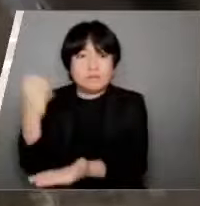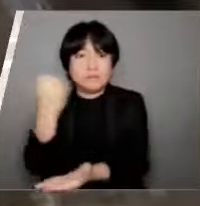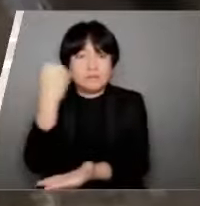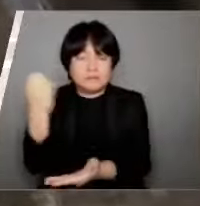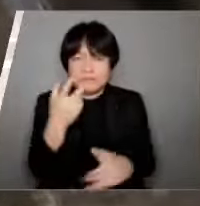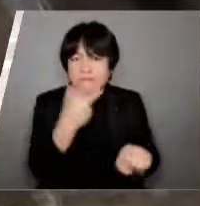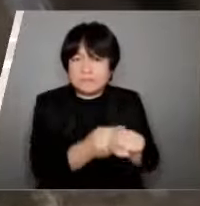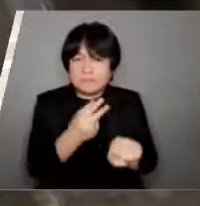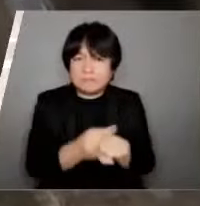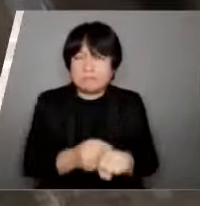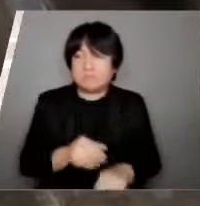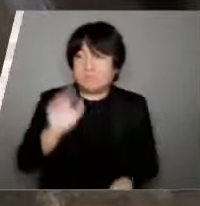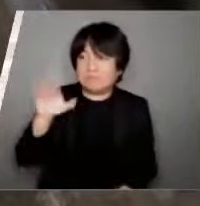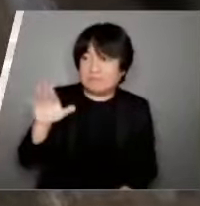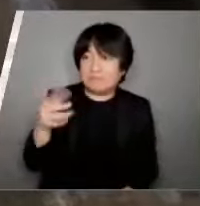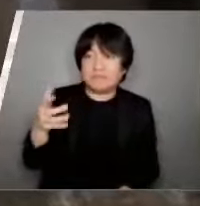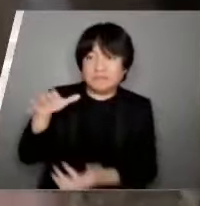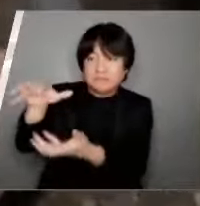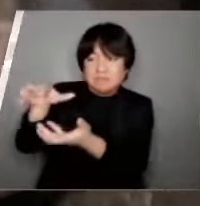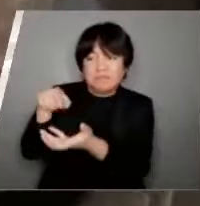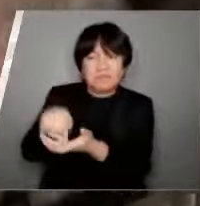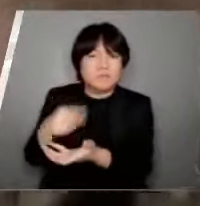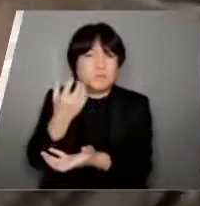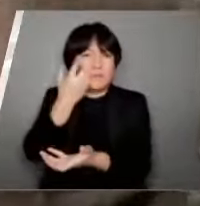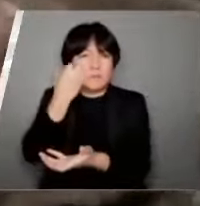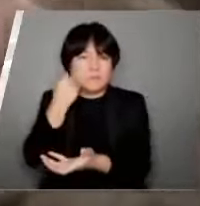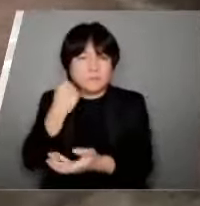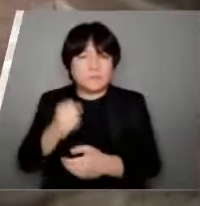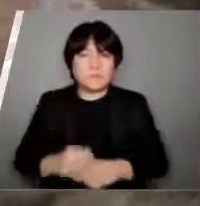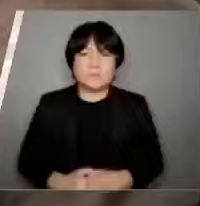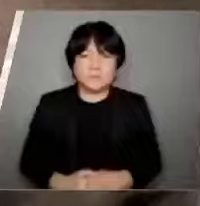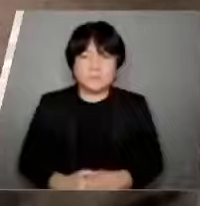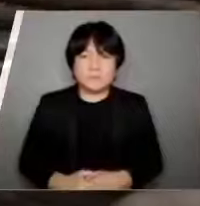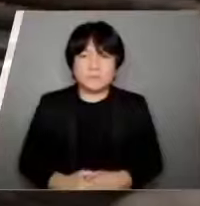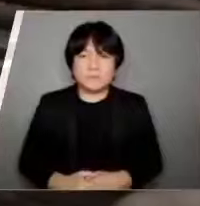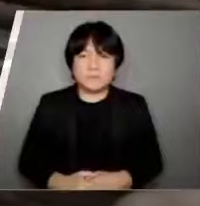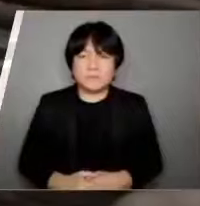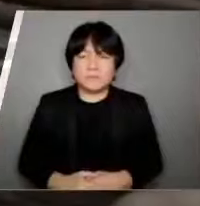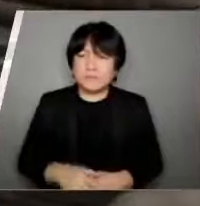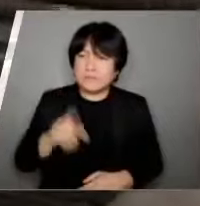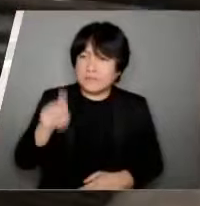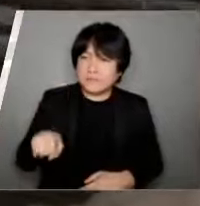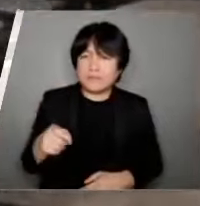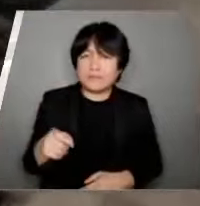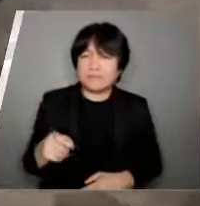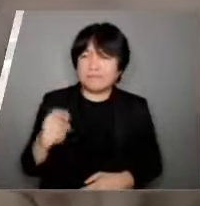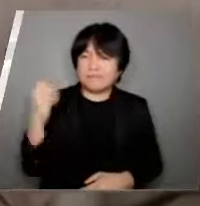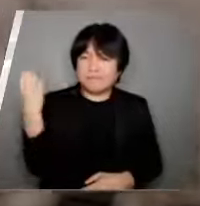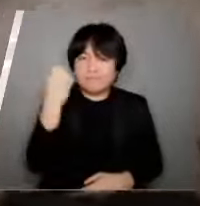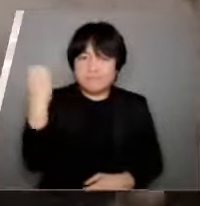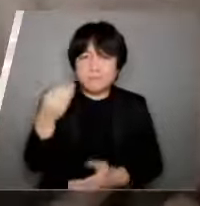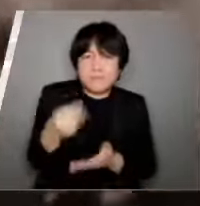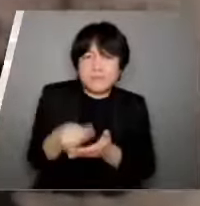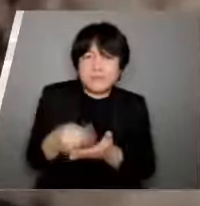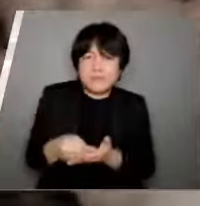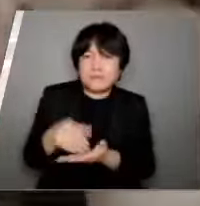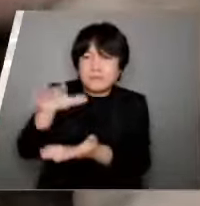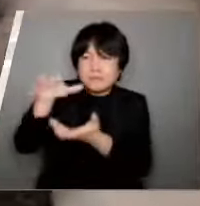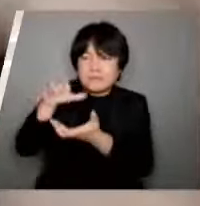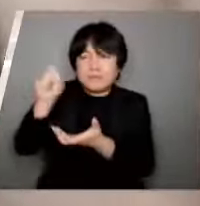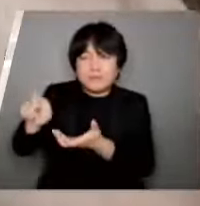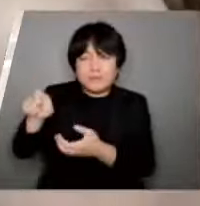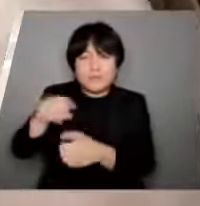nga sinasabi ko, para magkaroon ng mabilis ang pondo, ay mag-declare na national state of